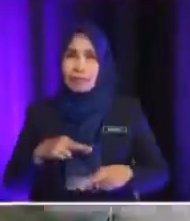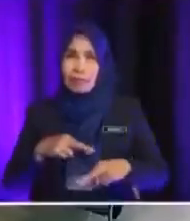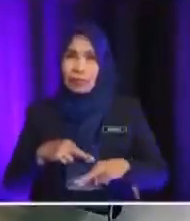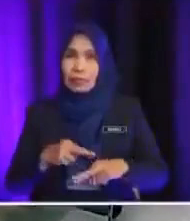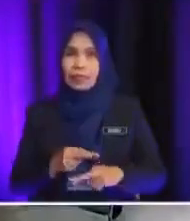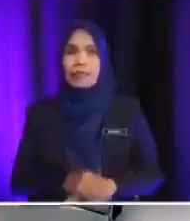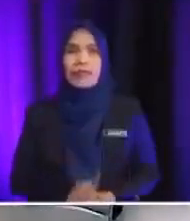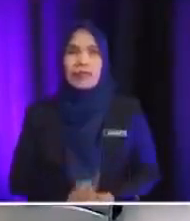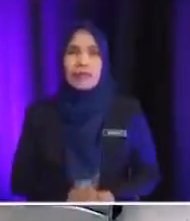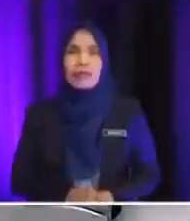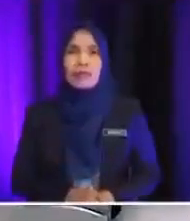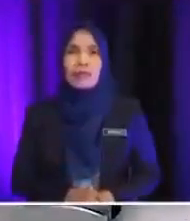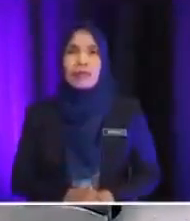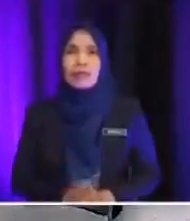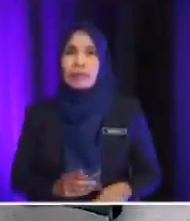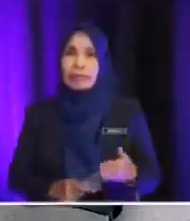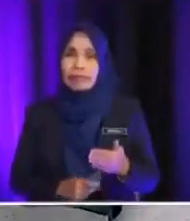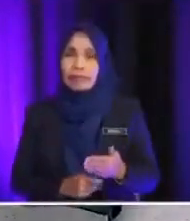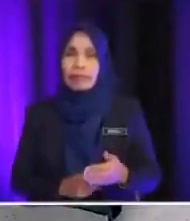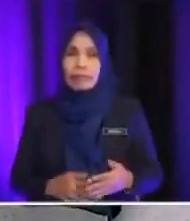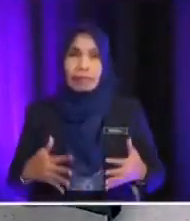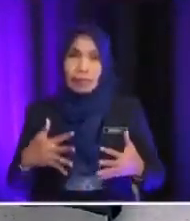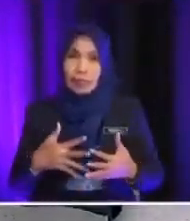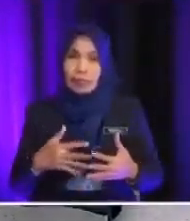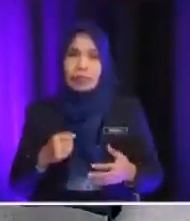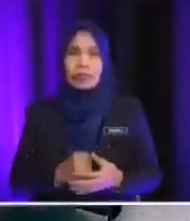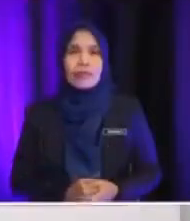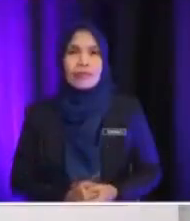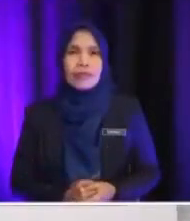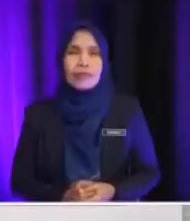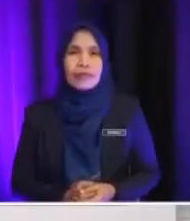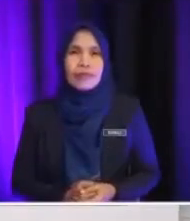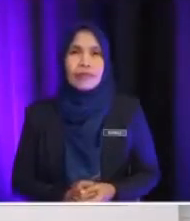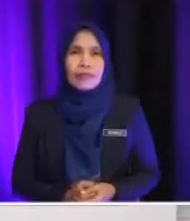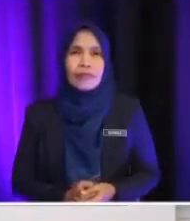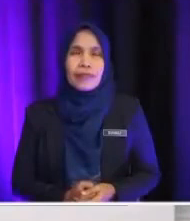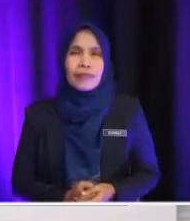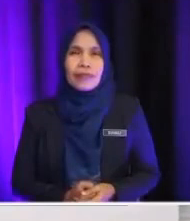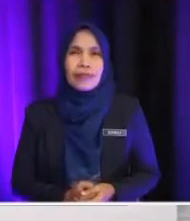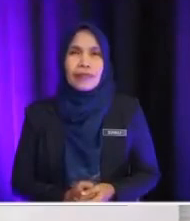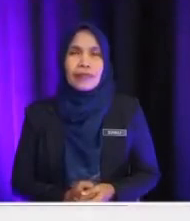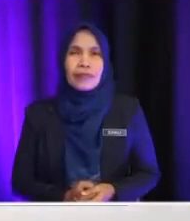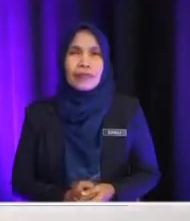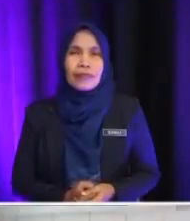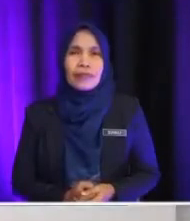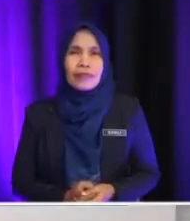Okey. Biar letak lada kat atas hitam. Ni boleh cikgu? Boleh. Okey. Serbuk lada hitam.